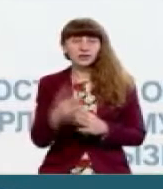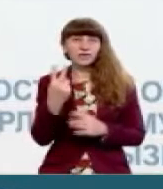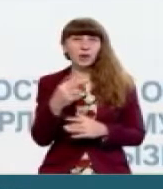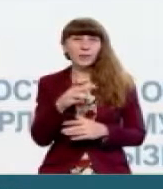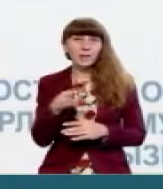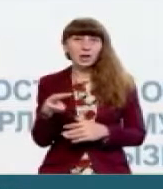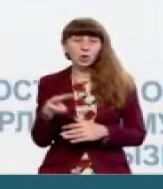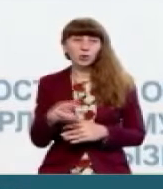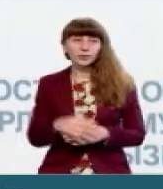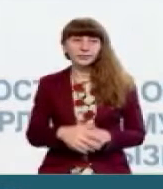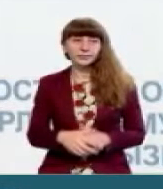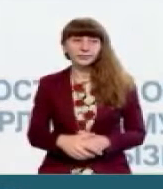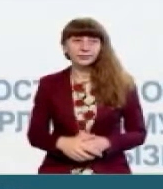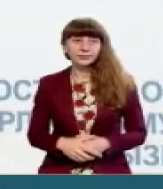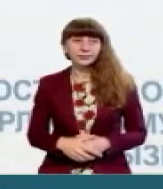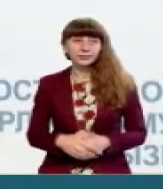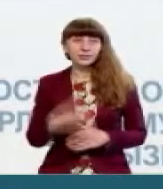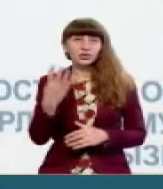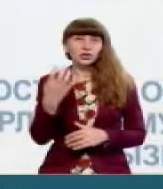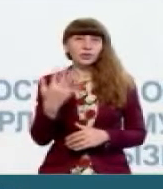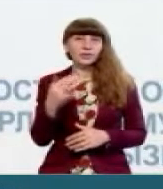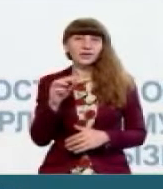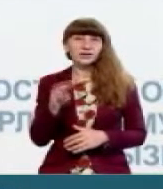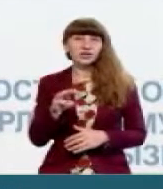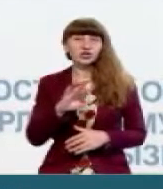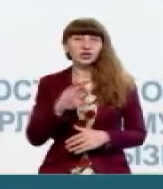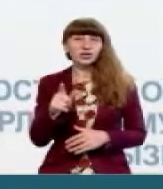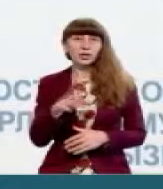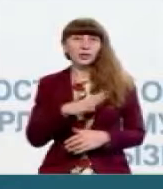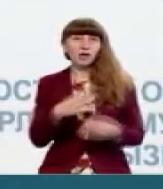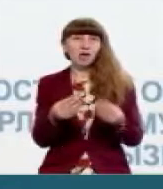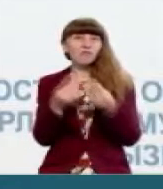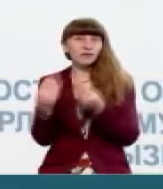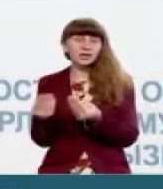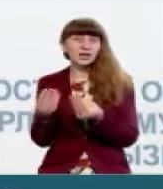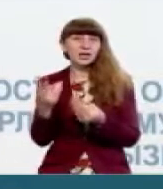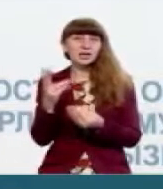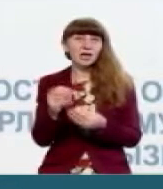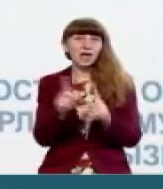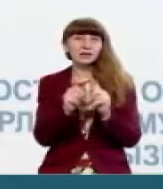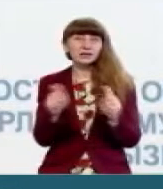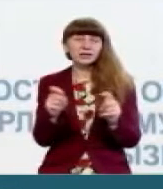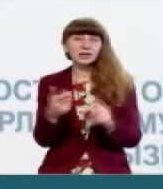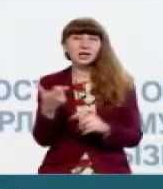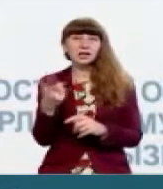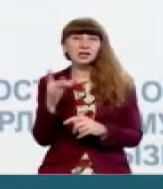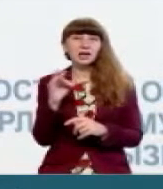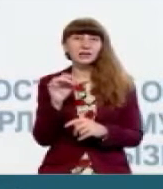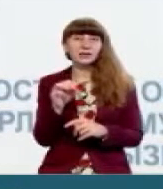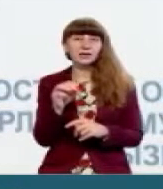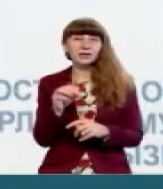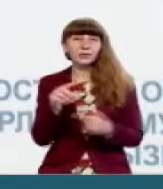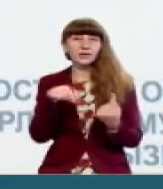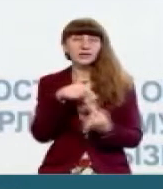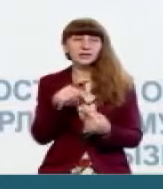450 400 теңге сомасында 2 грант бөлінді. Қоғамдық жұмыстарға 47 адам жіберілген болатын. Бос жұмыс орындарына 86,